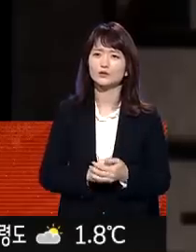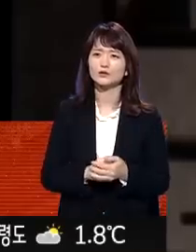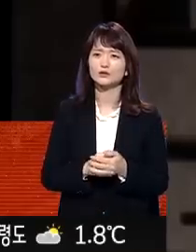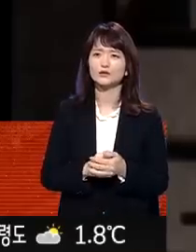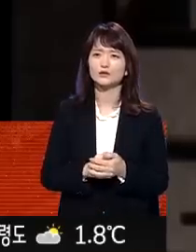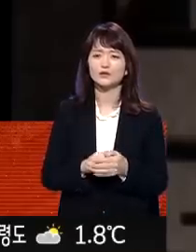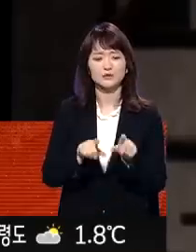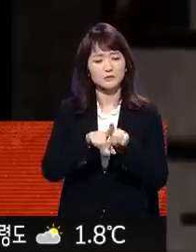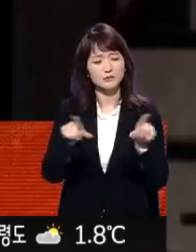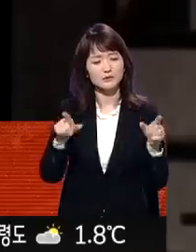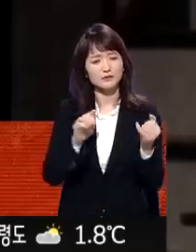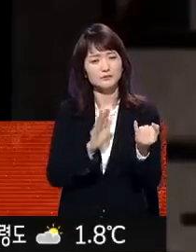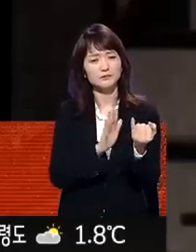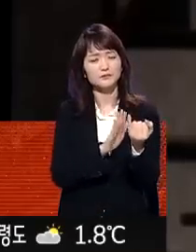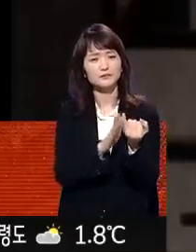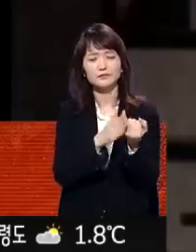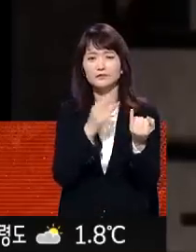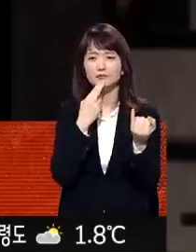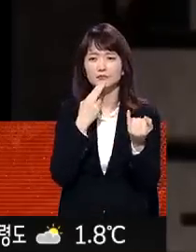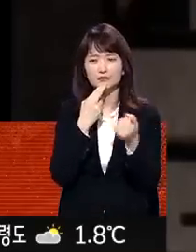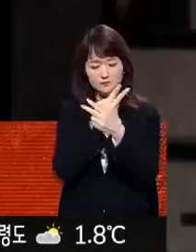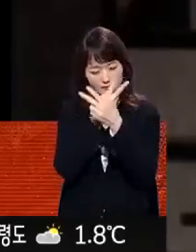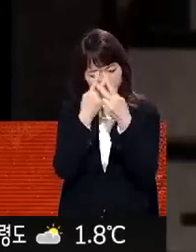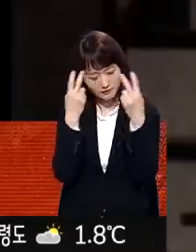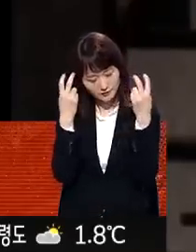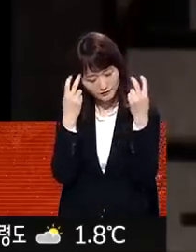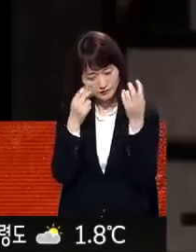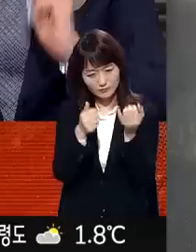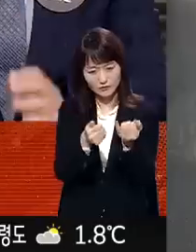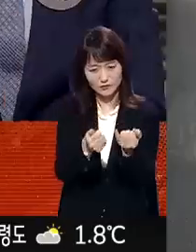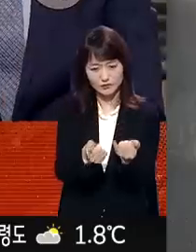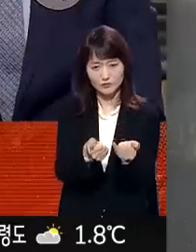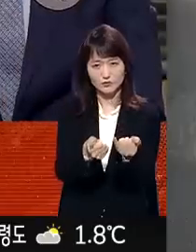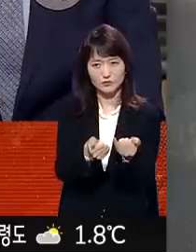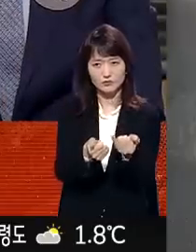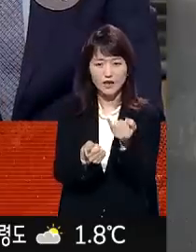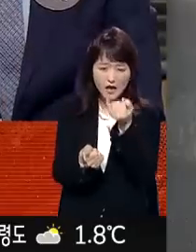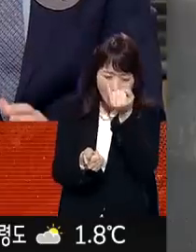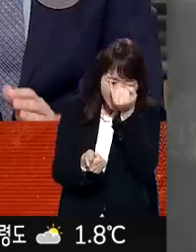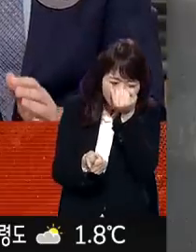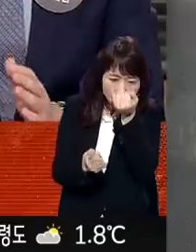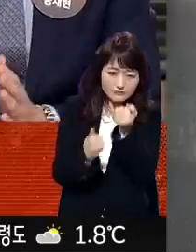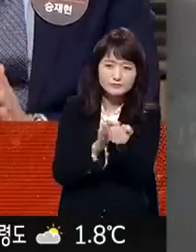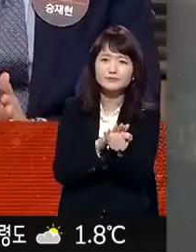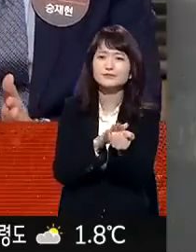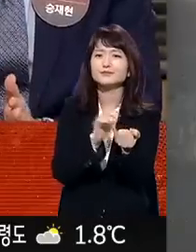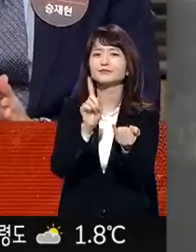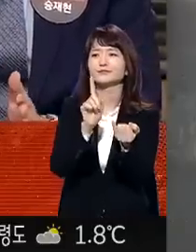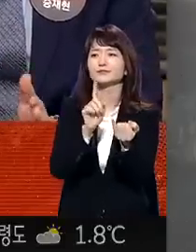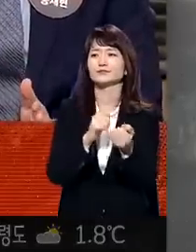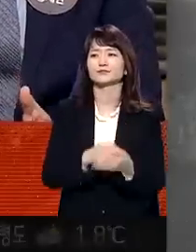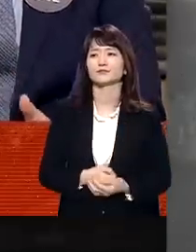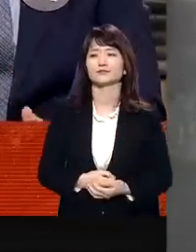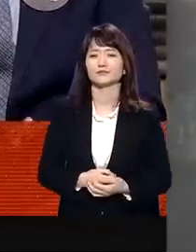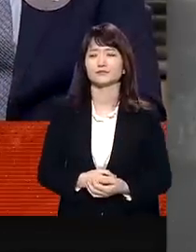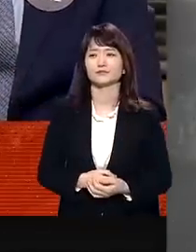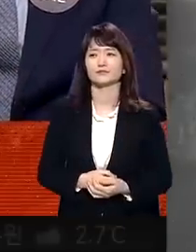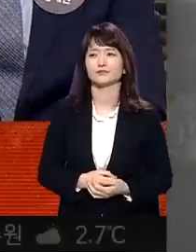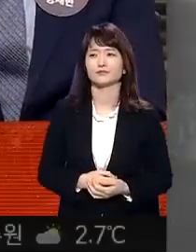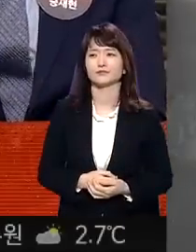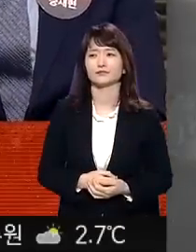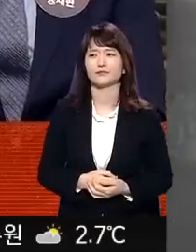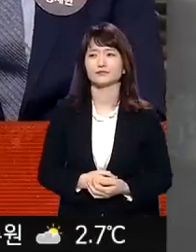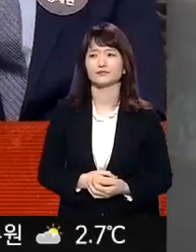스킨십 하나도 없이 잘 때만 문지르고 그리고 깨물고 귀를 만지면 저 같았으면 그냥 약간 좀 죄송스러운 말씀인데